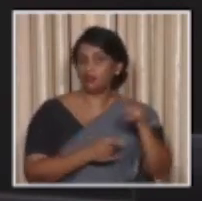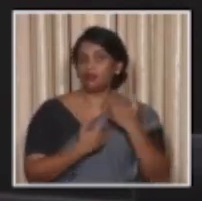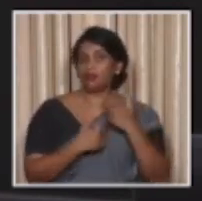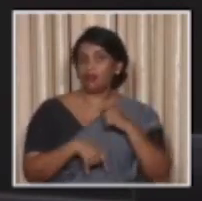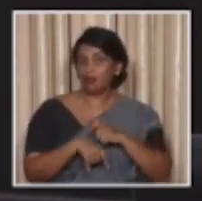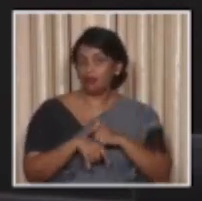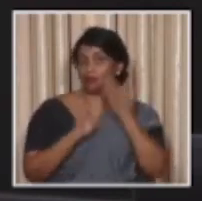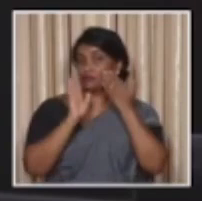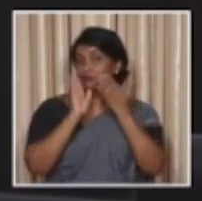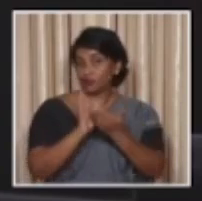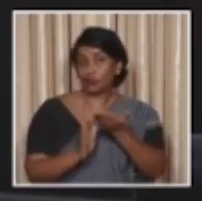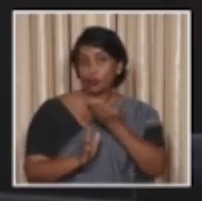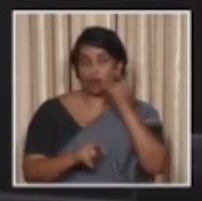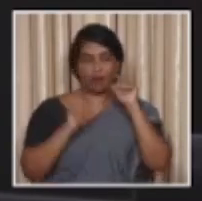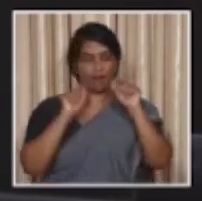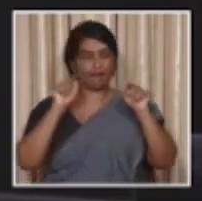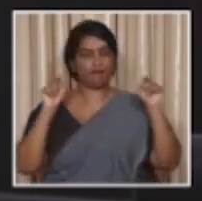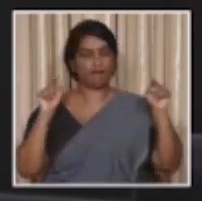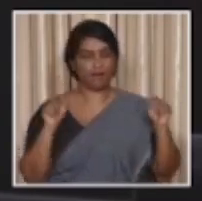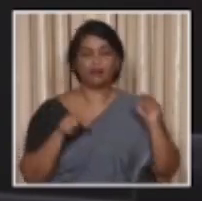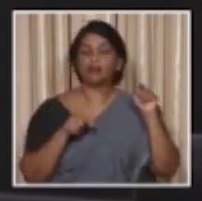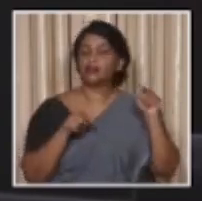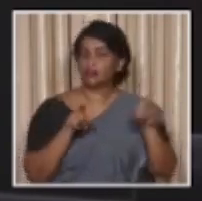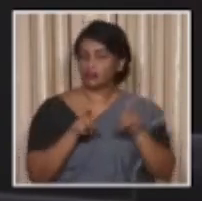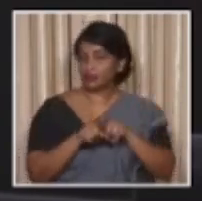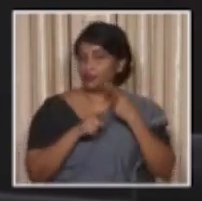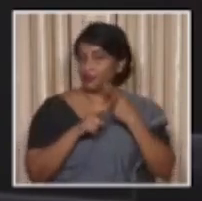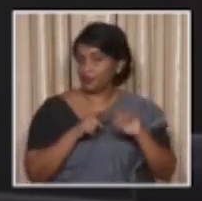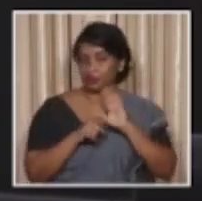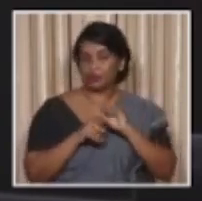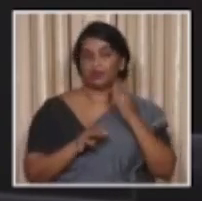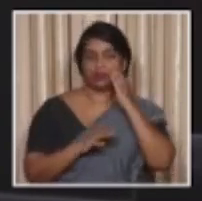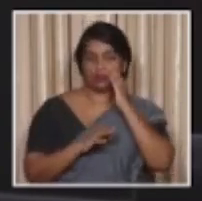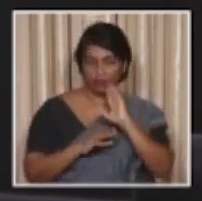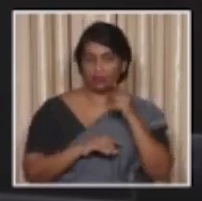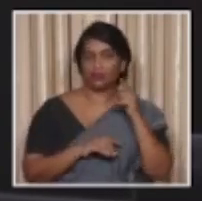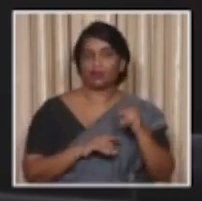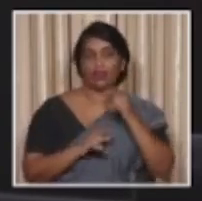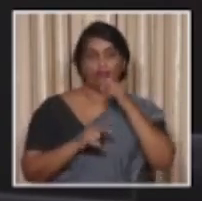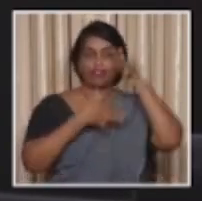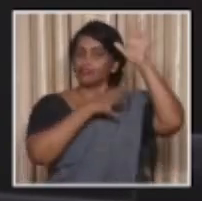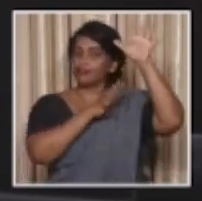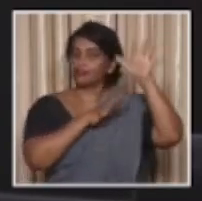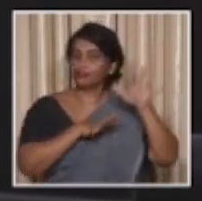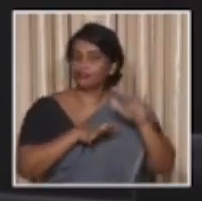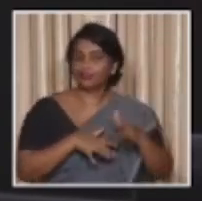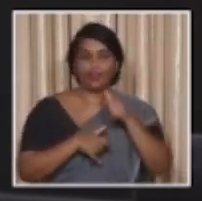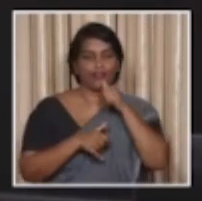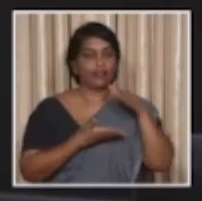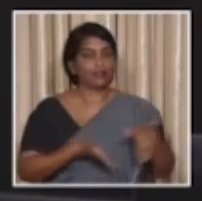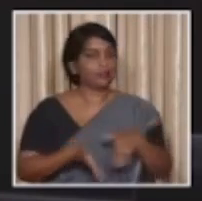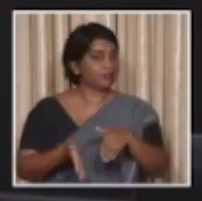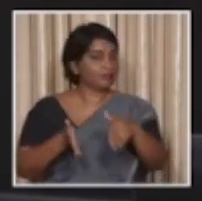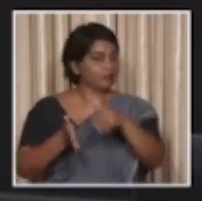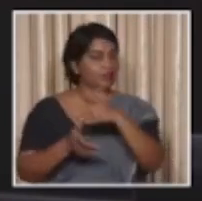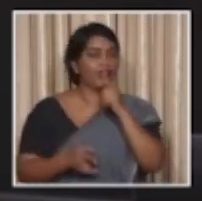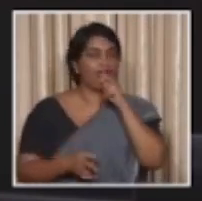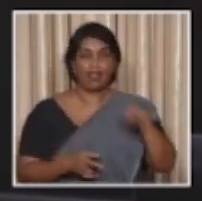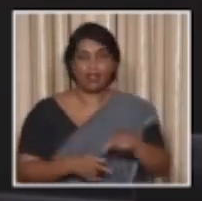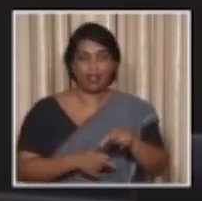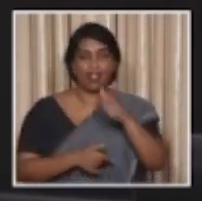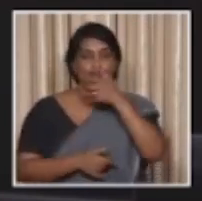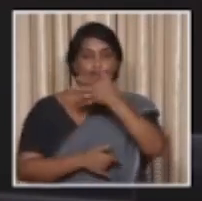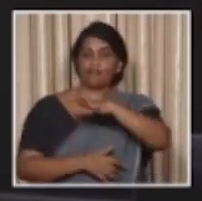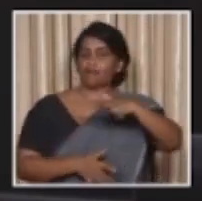අවස්ථාන පෙන්වන්න පුළුවන් ස්ථාන තියෙනවා. ඒ විතරක් නෙවෙයි, ස්වභාවික දිය ඇලි වගේ, ගංගා ඇලදොල, ඒ වගේම වැව්